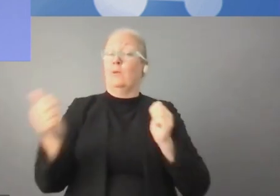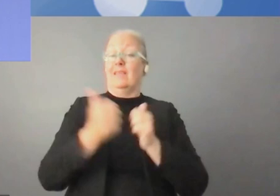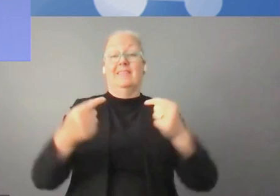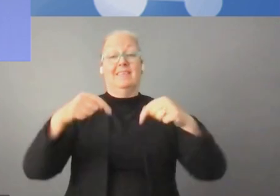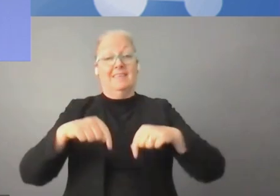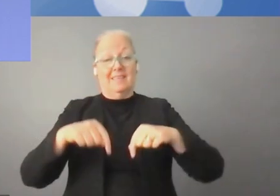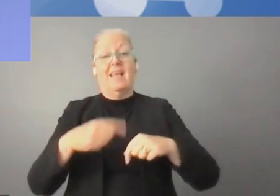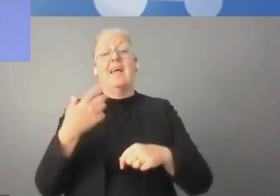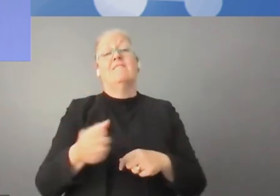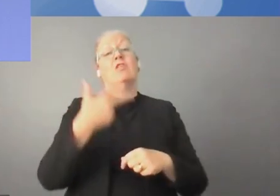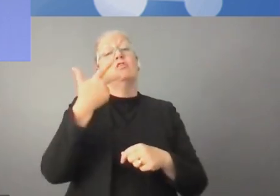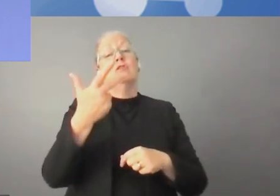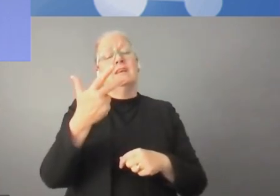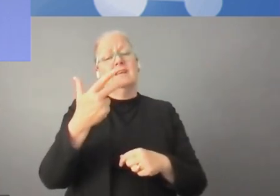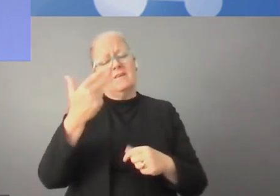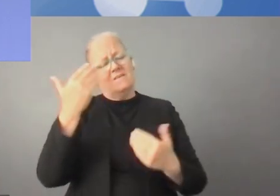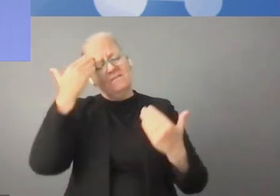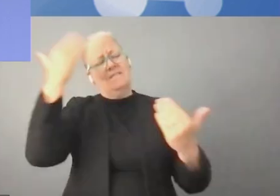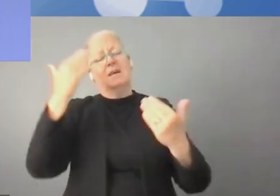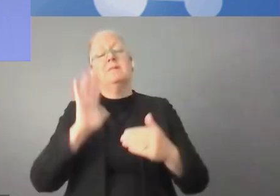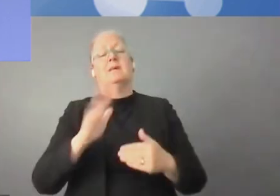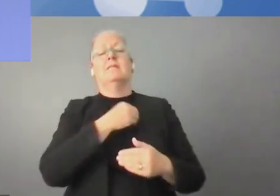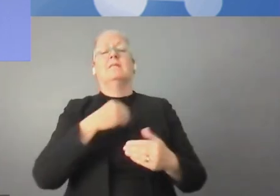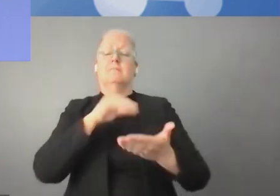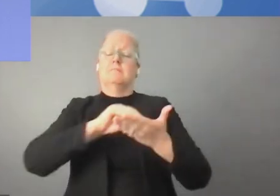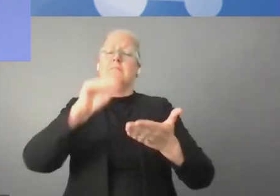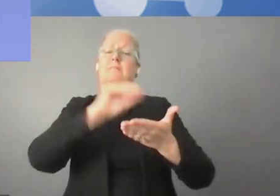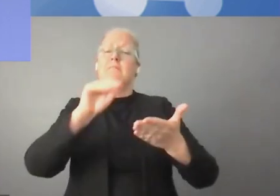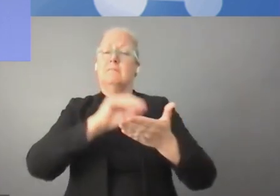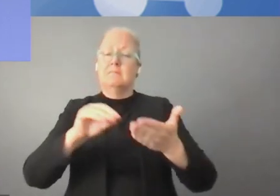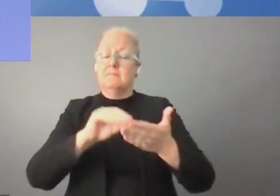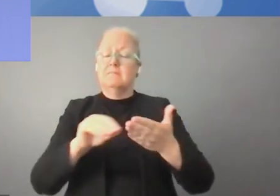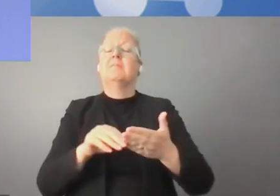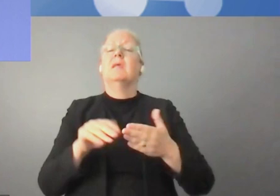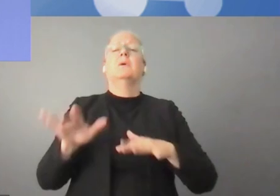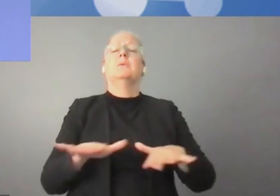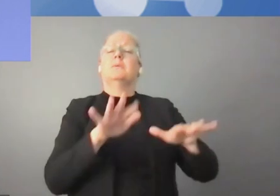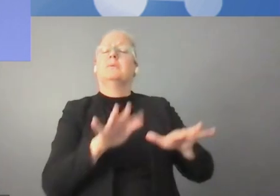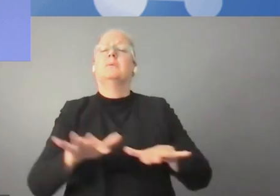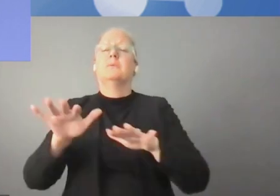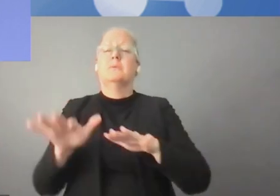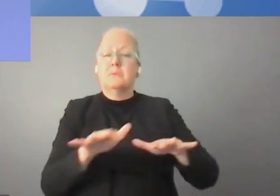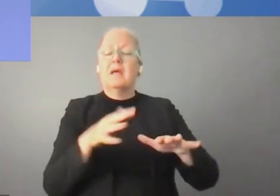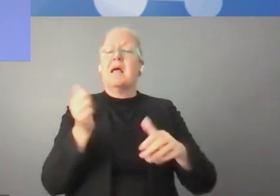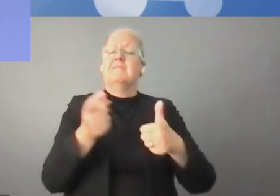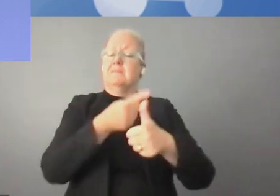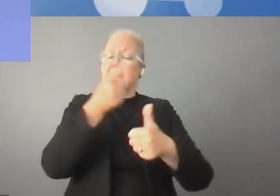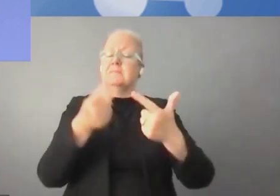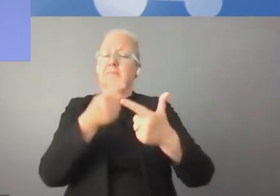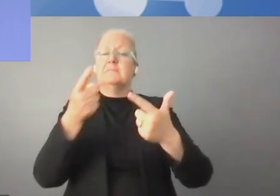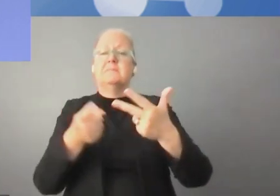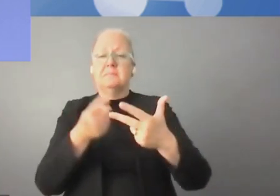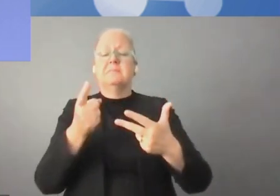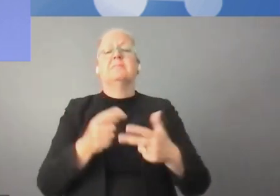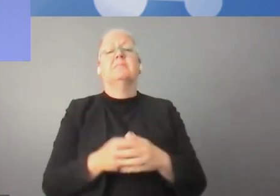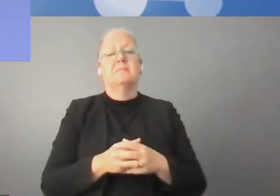Dzisiaj jest z nami tutaj w Katowicach i zagra trzy utwory. Będzie to utwór